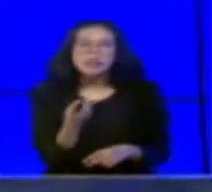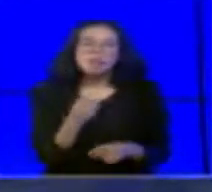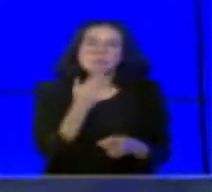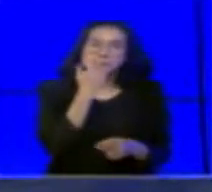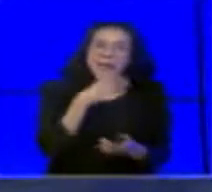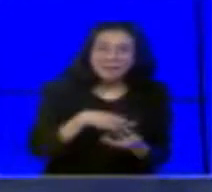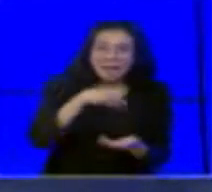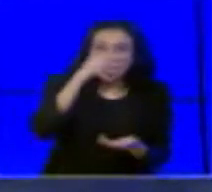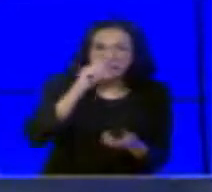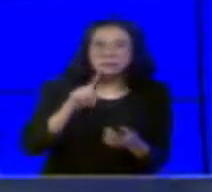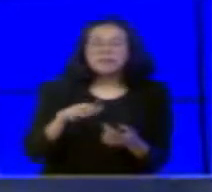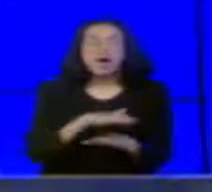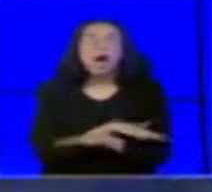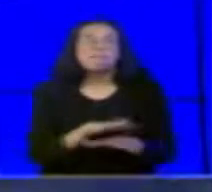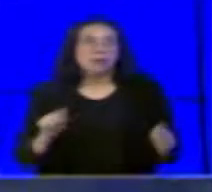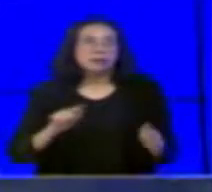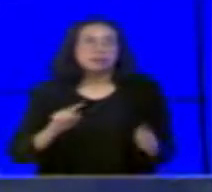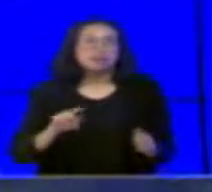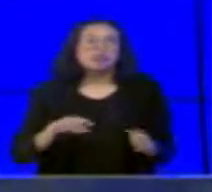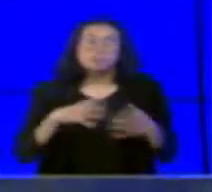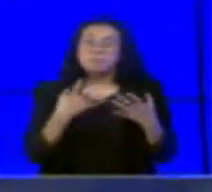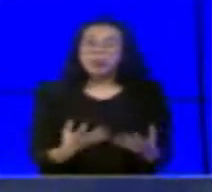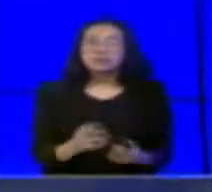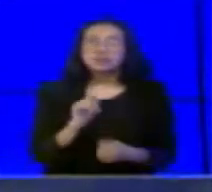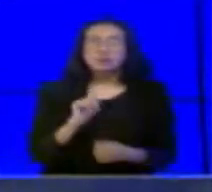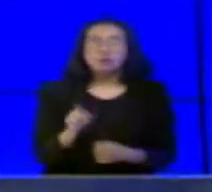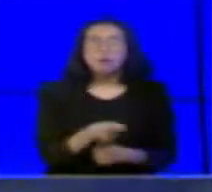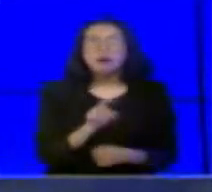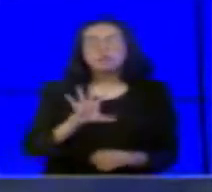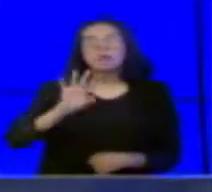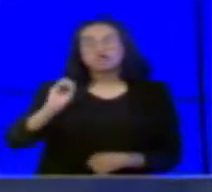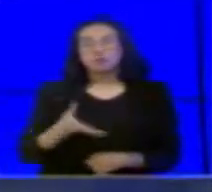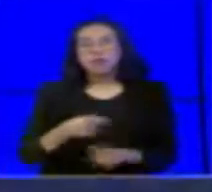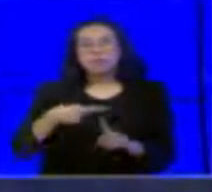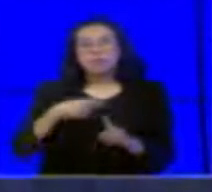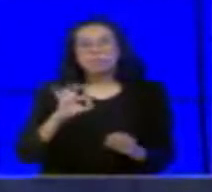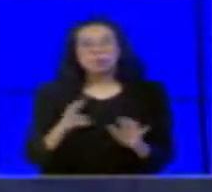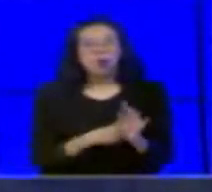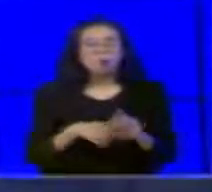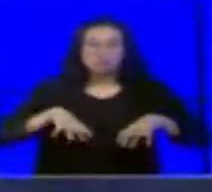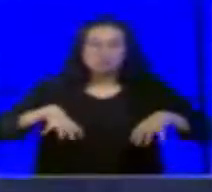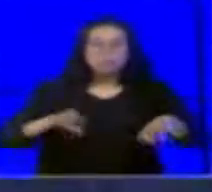beras aman dan masih tersedia sebanyak 1,5 juta ton.